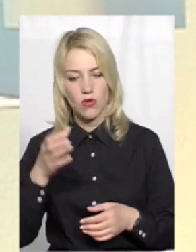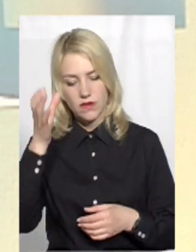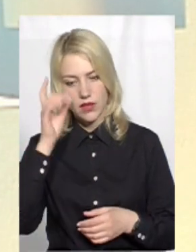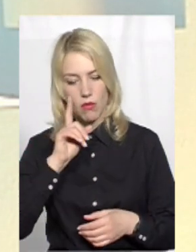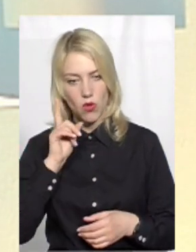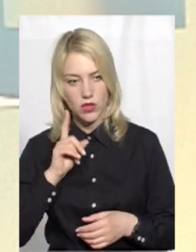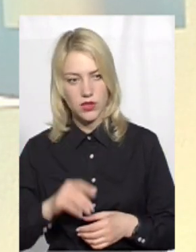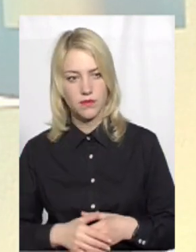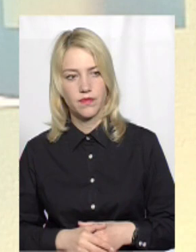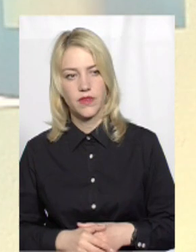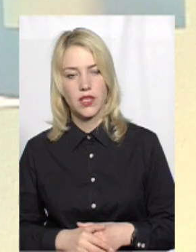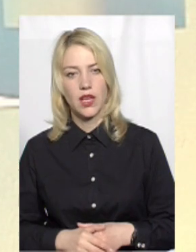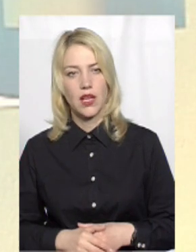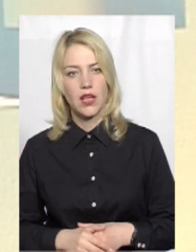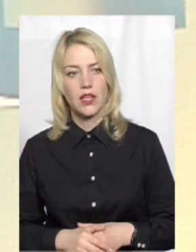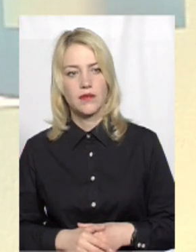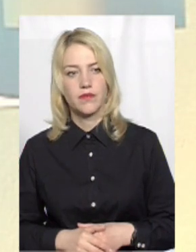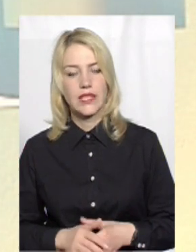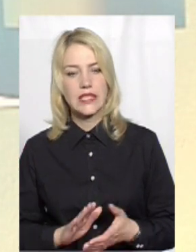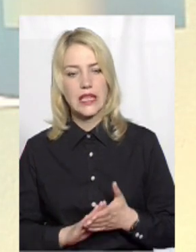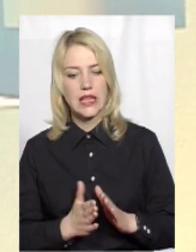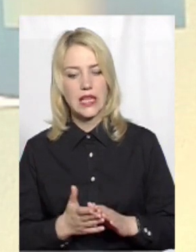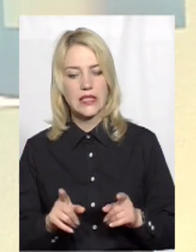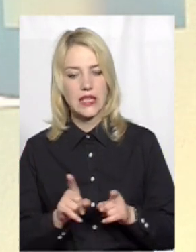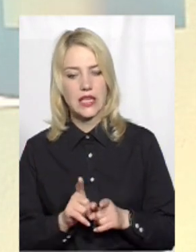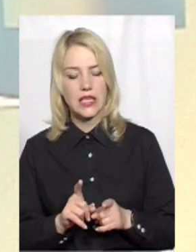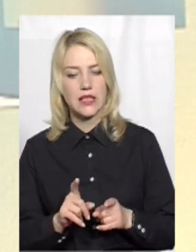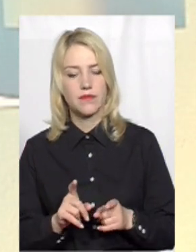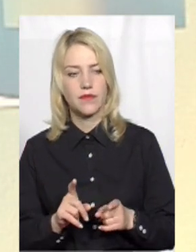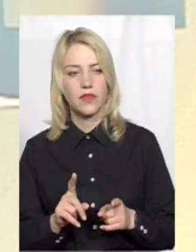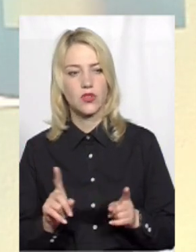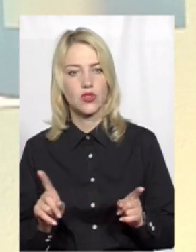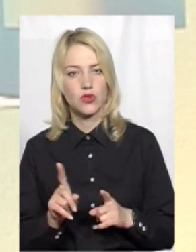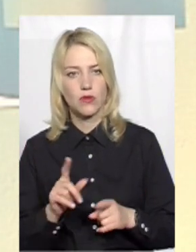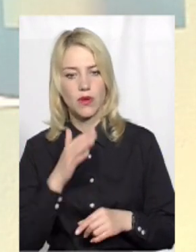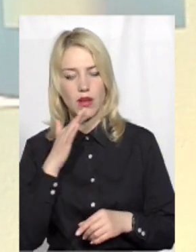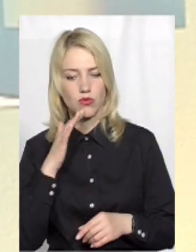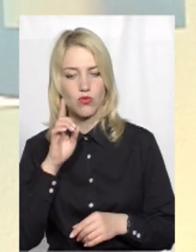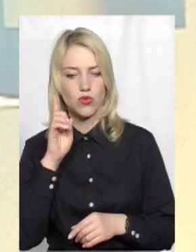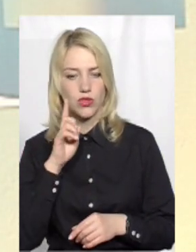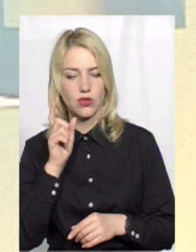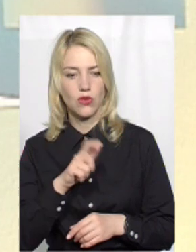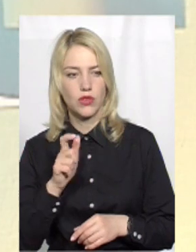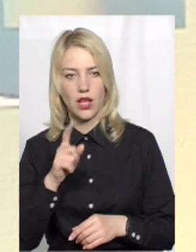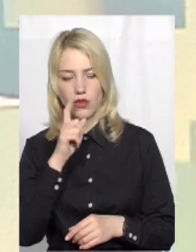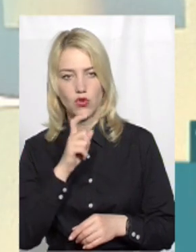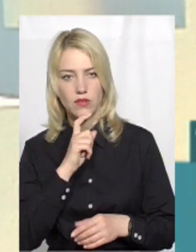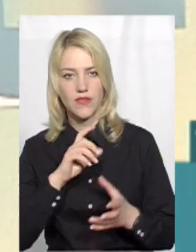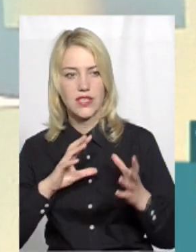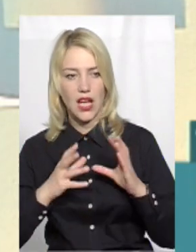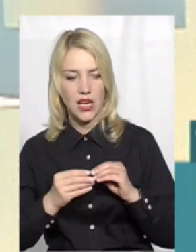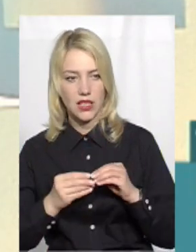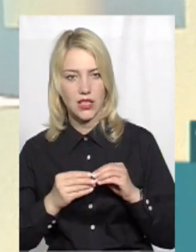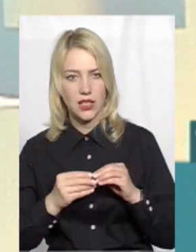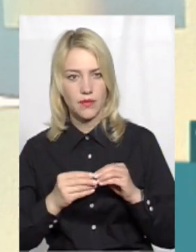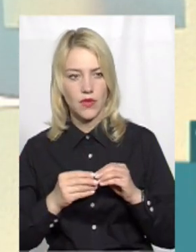молоді. Складається така ситуація, що багато молодих людей не розуміють взагалі